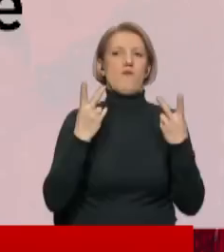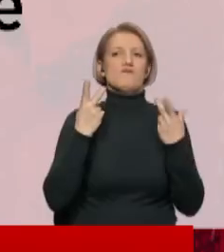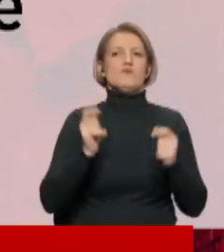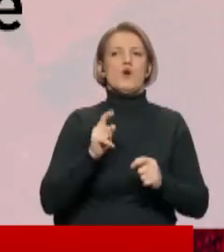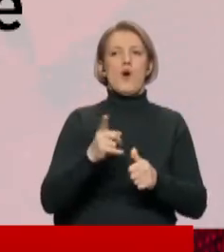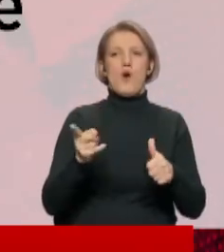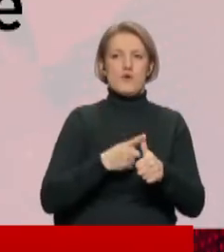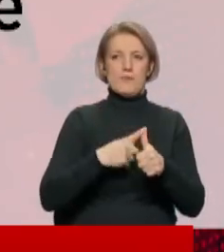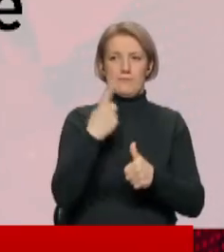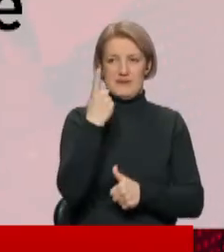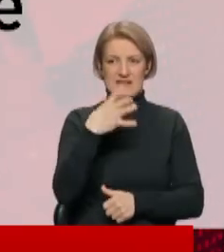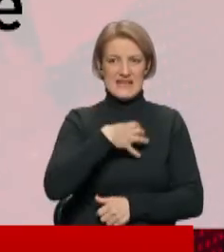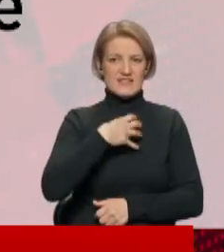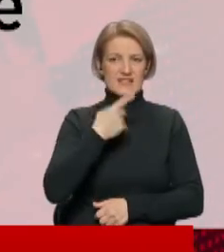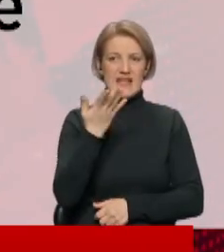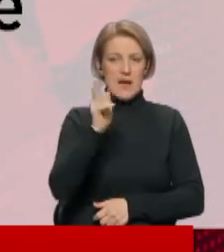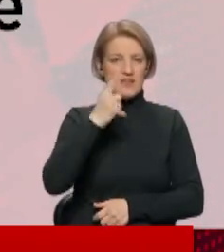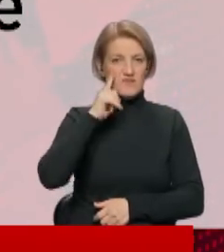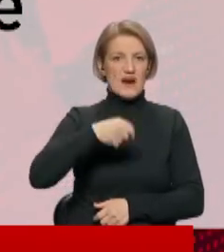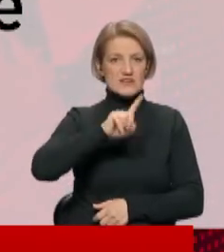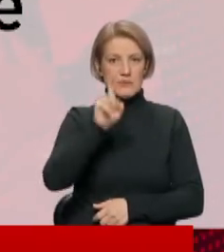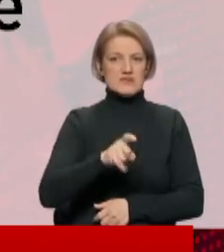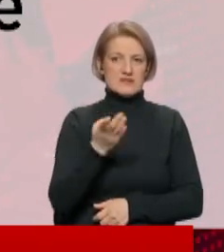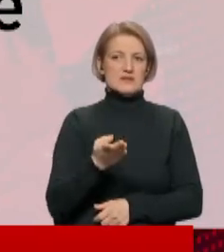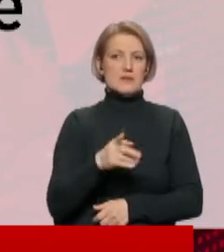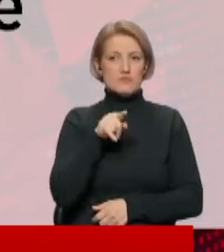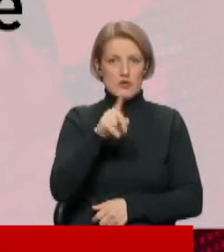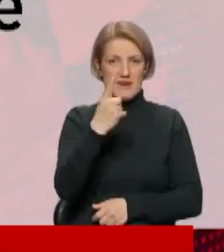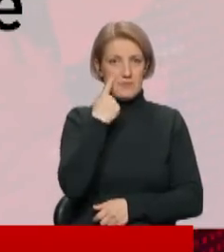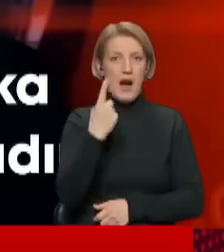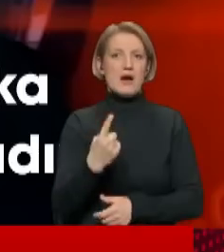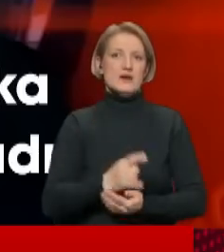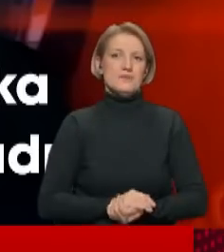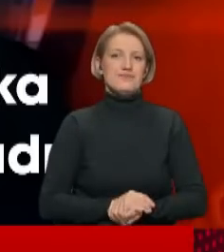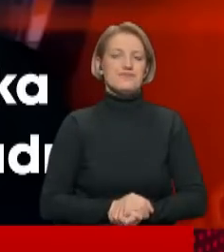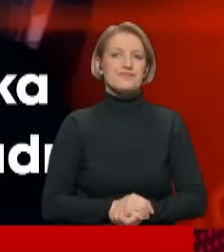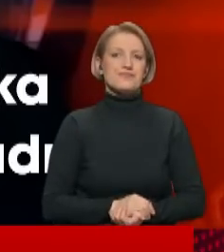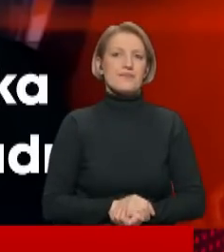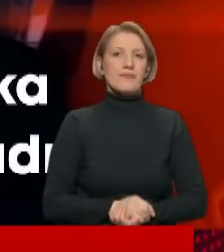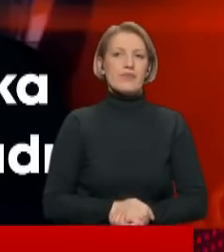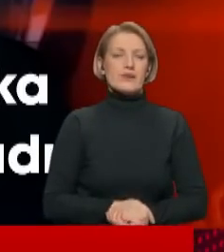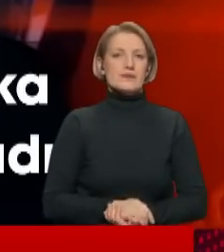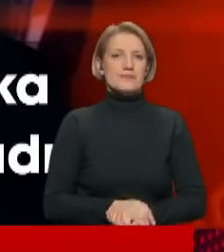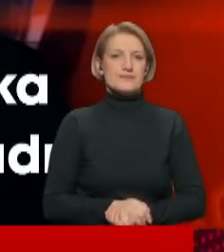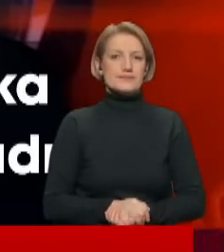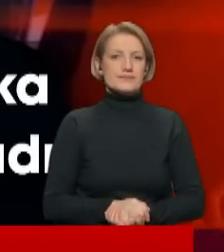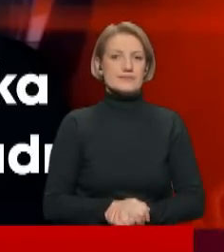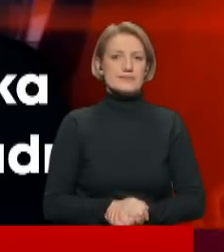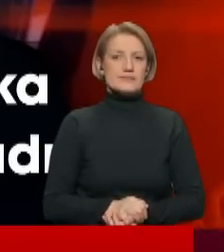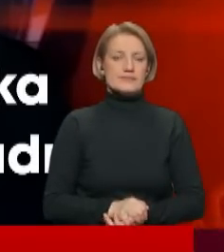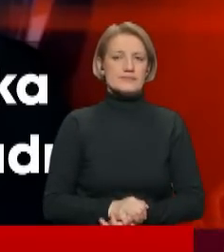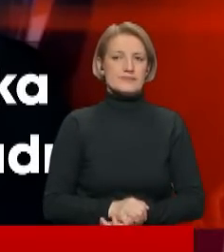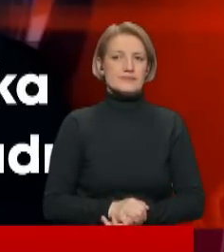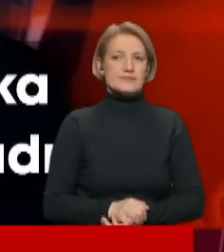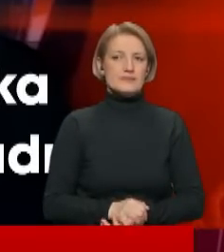yapıyor Öncelikle bir defa sen kendin ne yaptığının farkında buna bir bak insanların